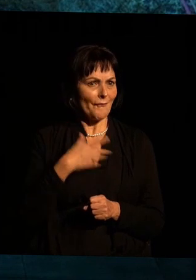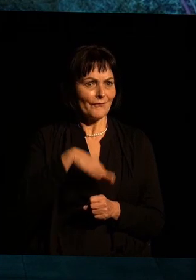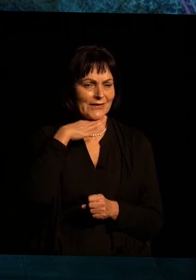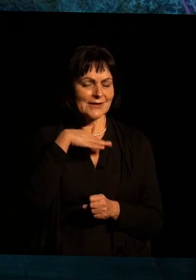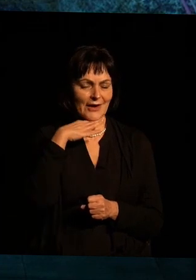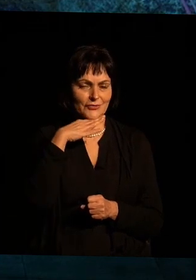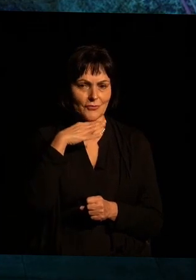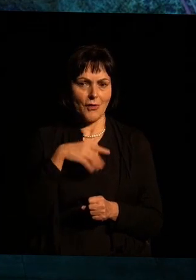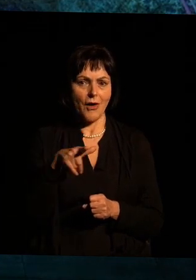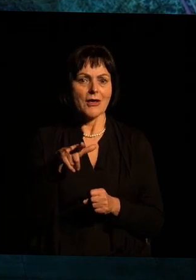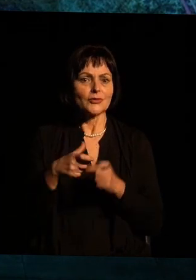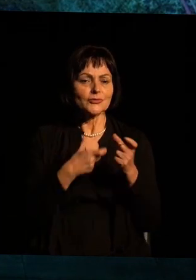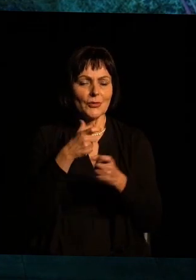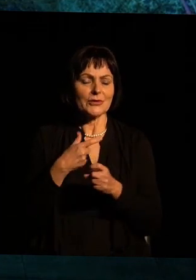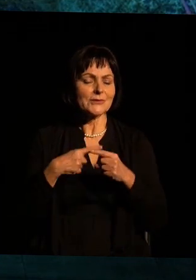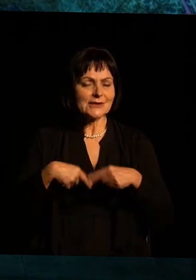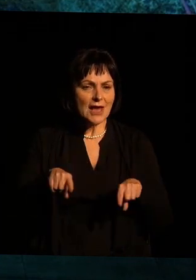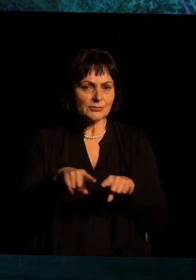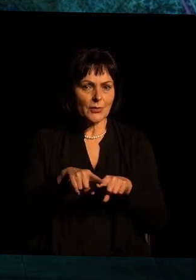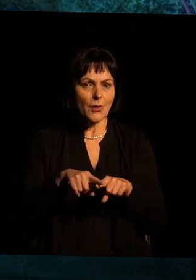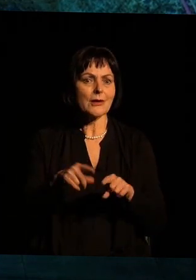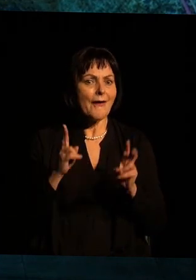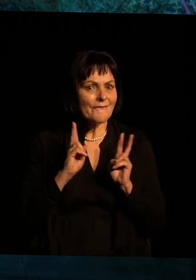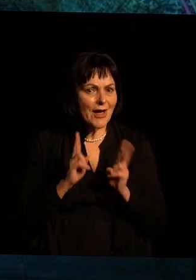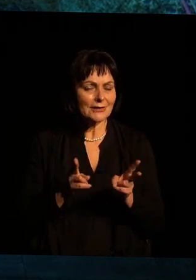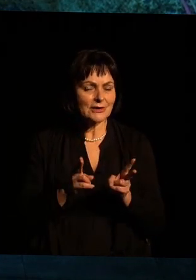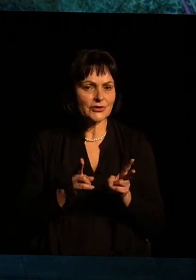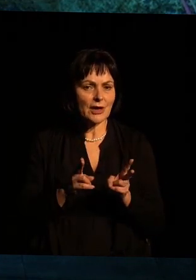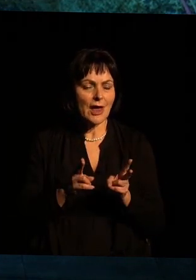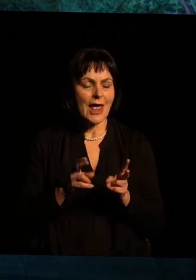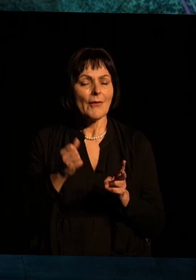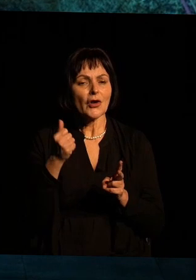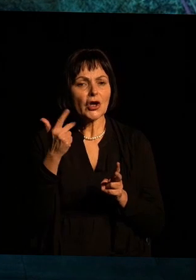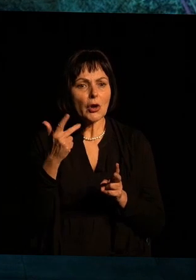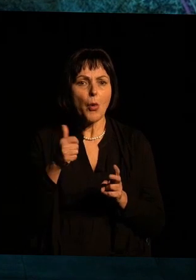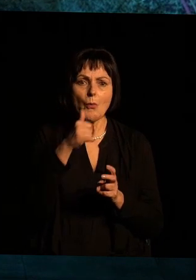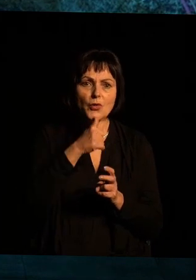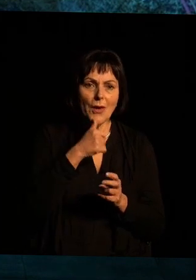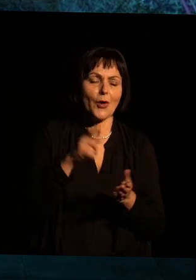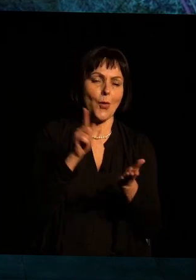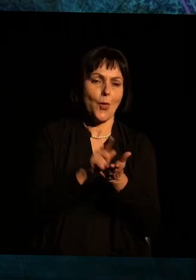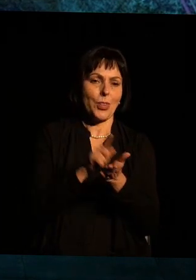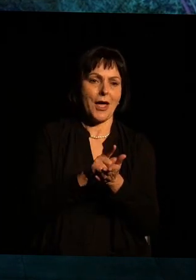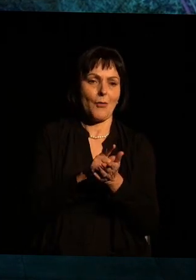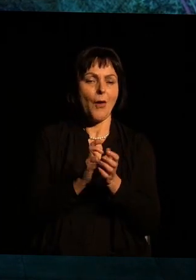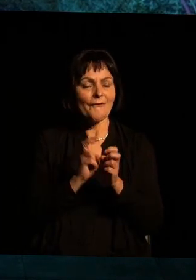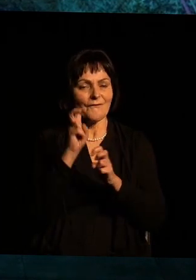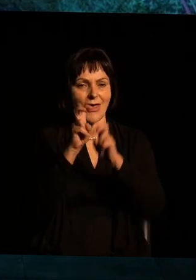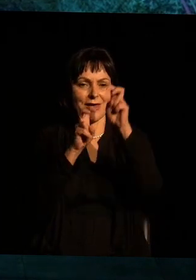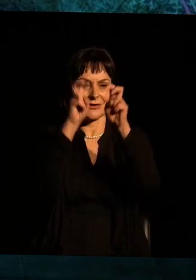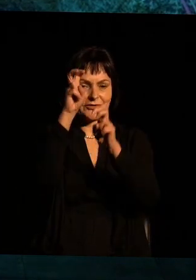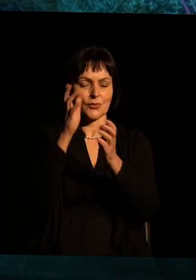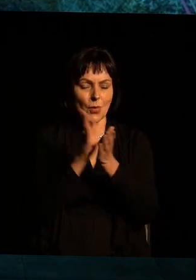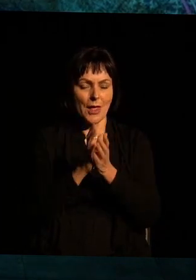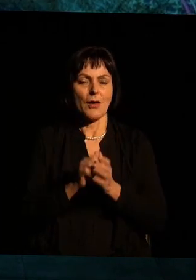wystarczyło, że stworzyliśmy zespół. No i faktycznie po tam kilku próbach udało nam się wejść